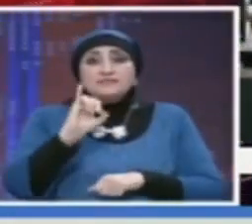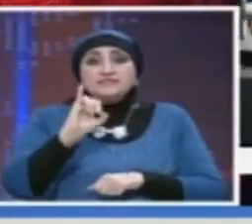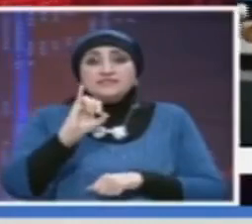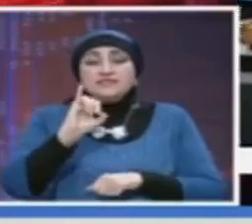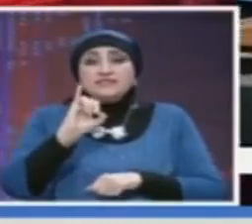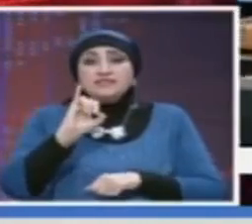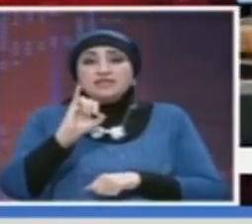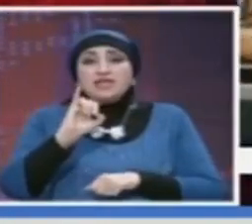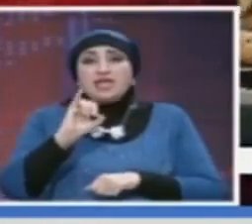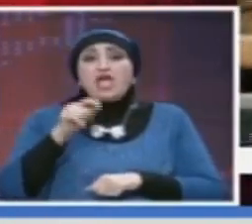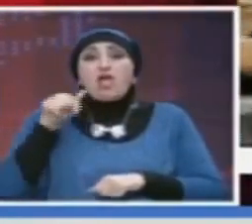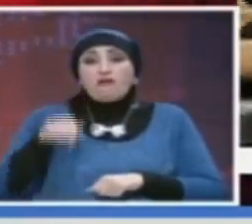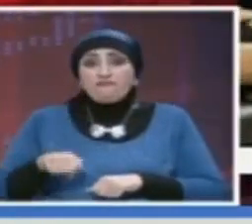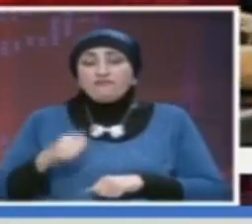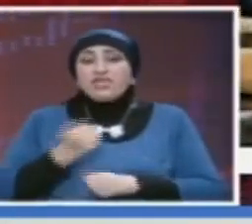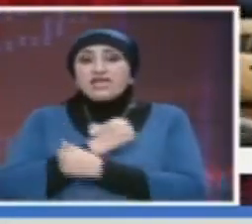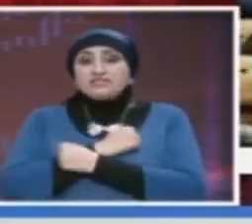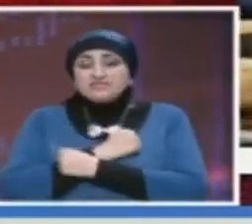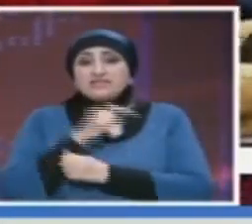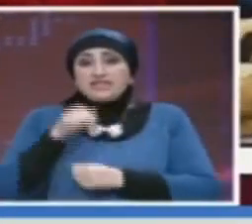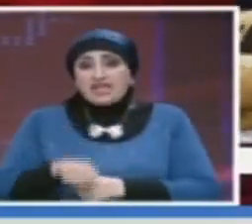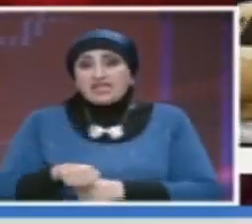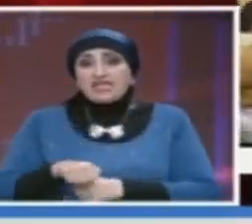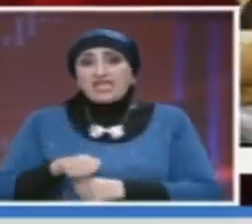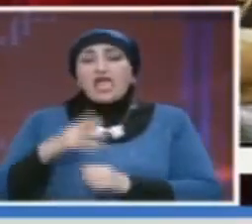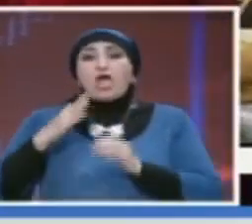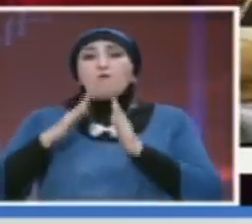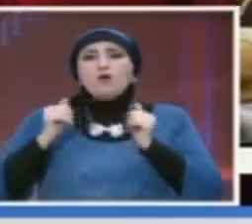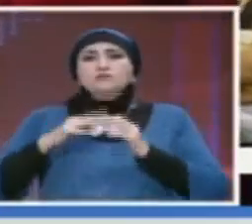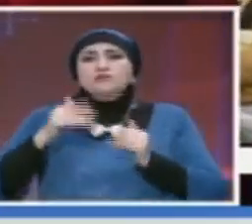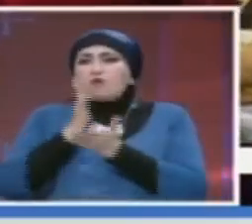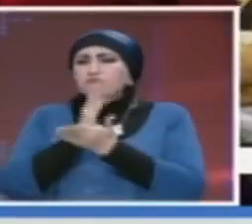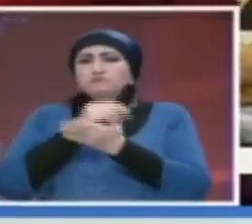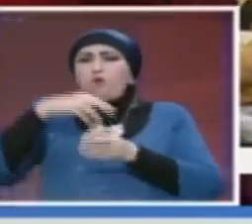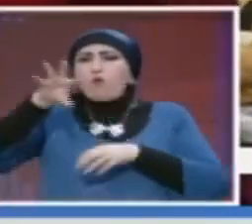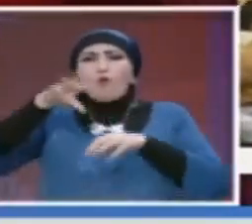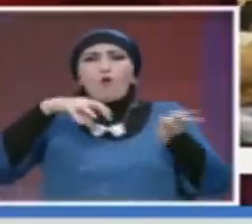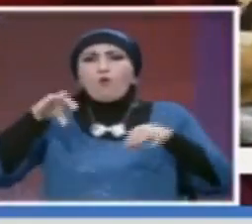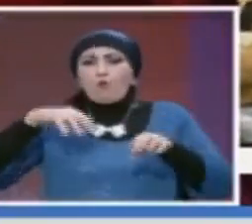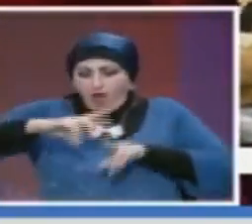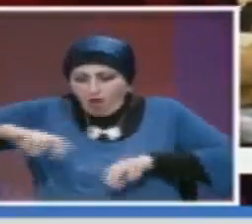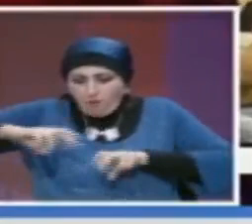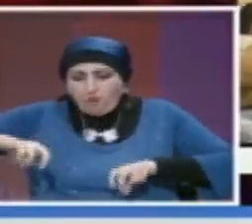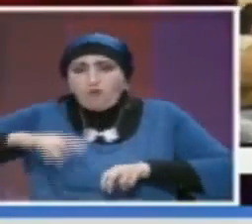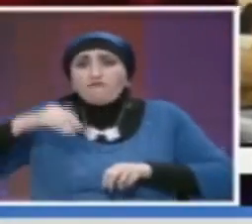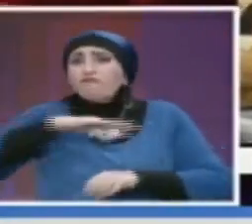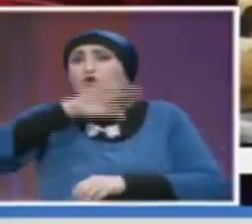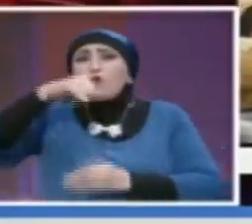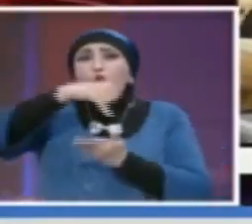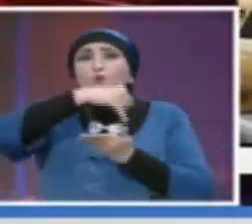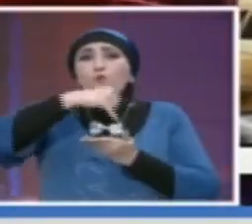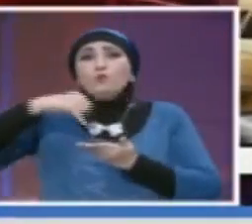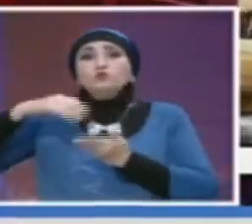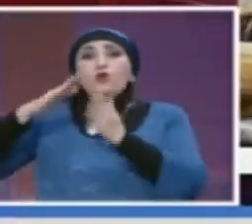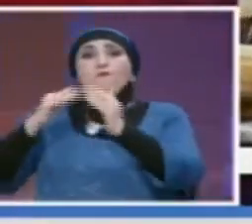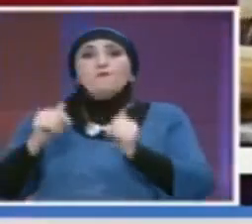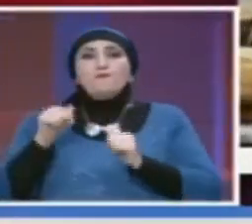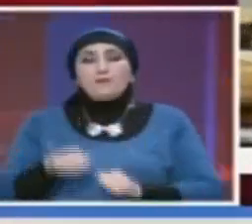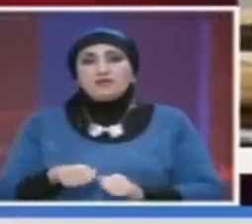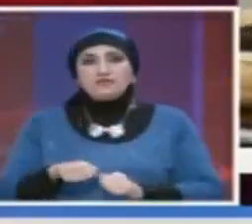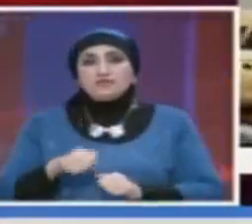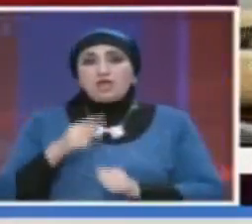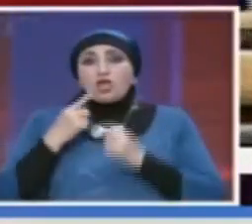50 بعثة أثرية مصرية موزعة على مواقع الآثار في جمهورية مصر